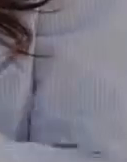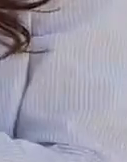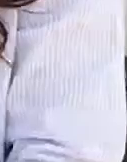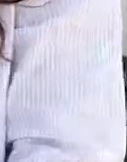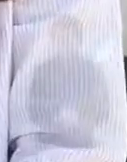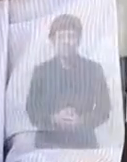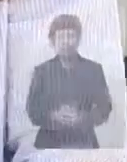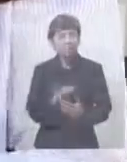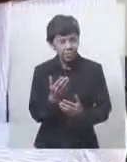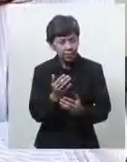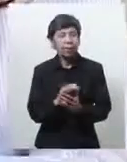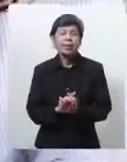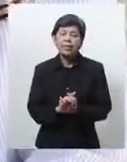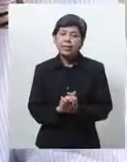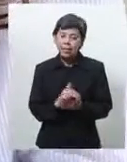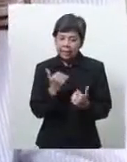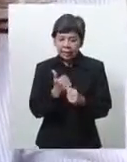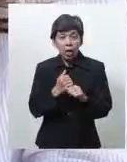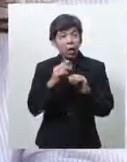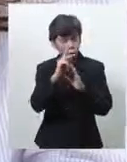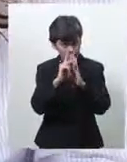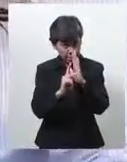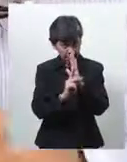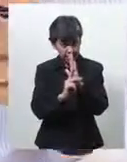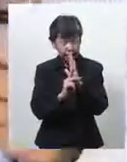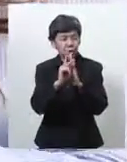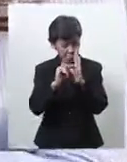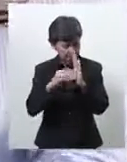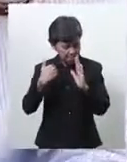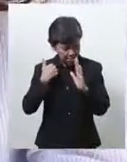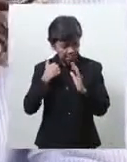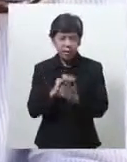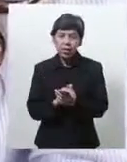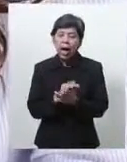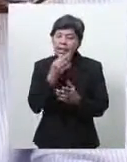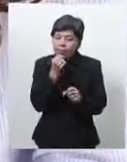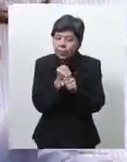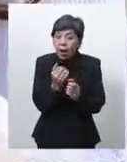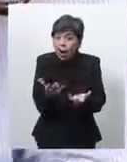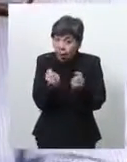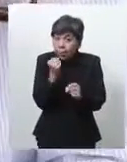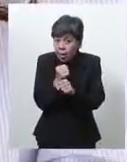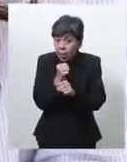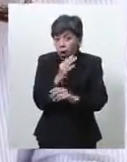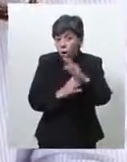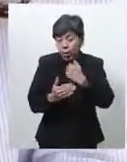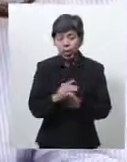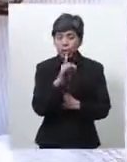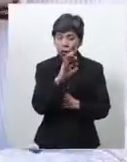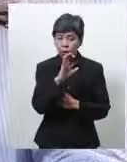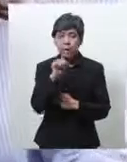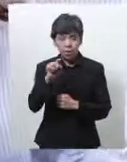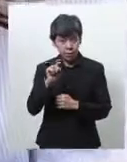ในปัจจุบันนี้เนี่ยเขามีกฎหมาย ครับ ในเรื่องของการจ้างงานคนพิการ ครับ 100:1